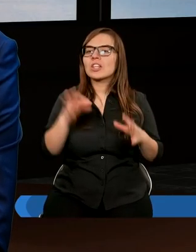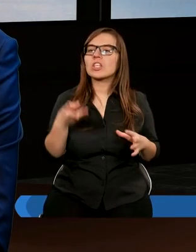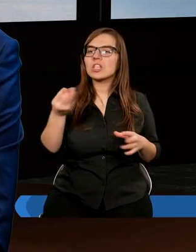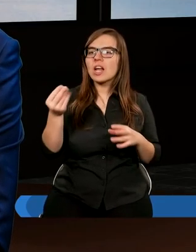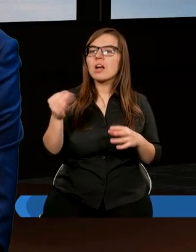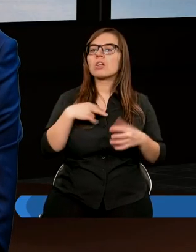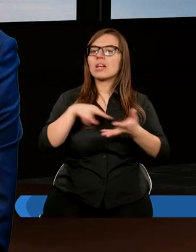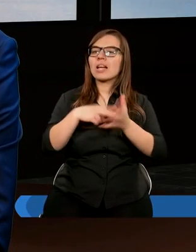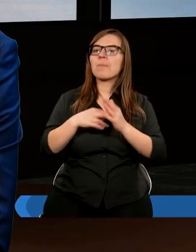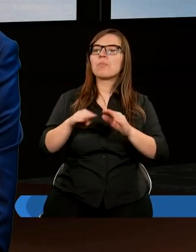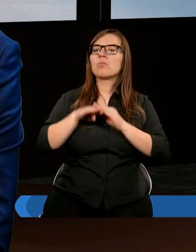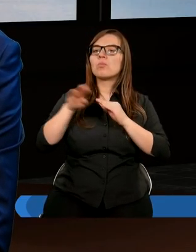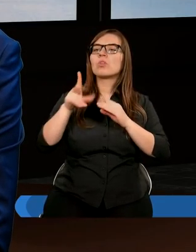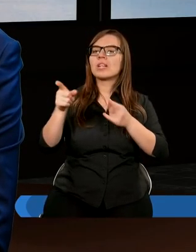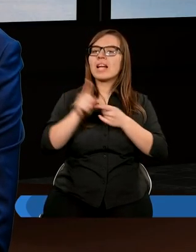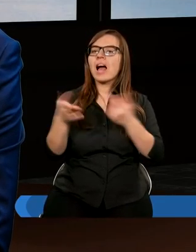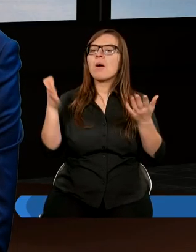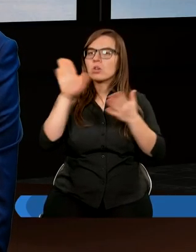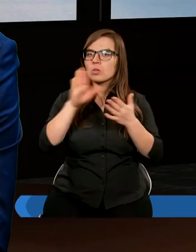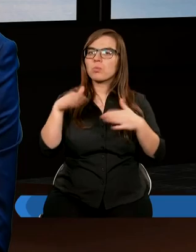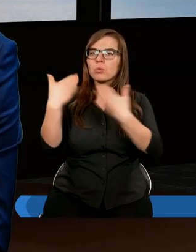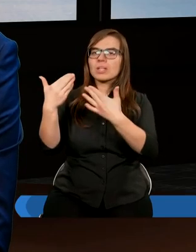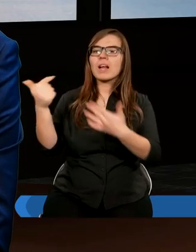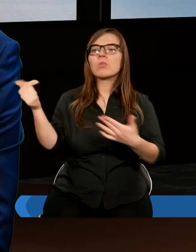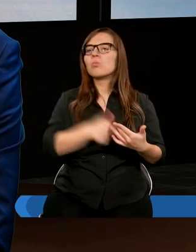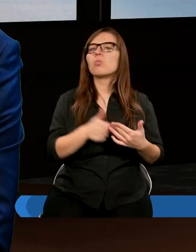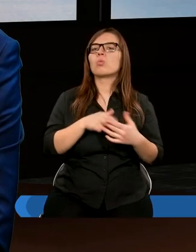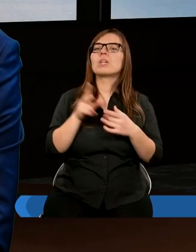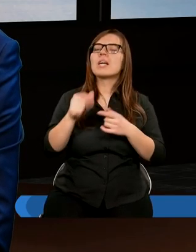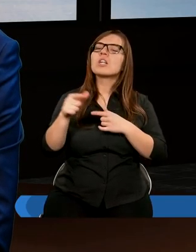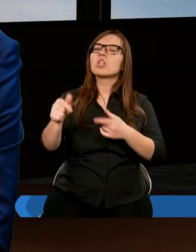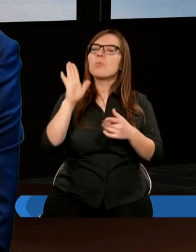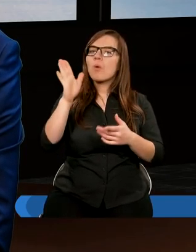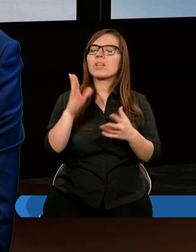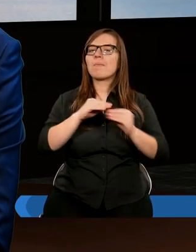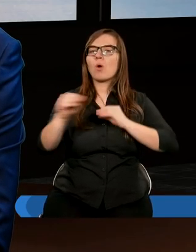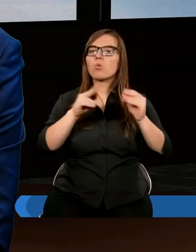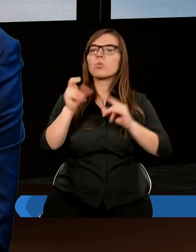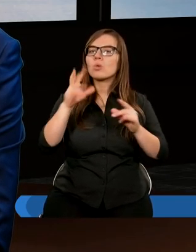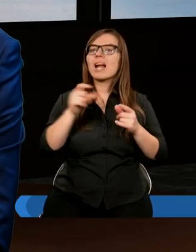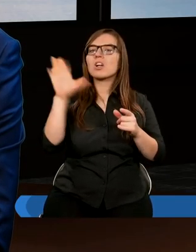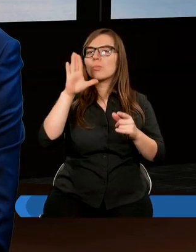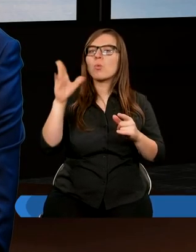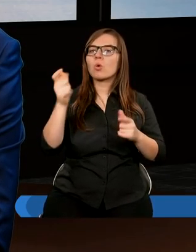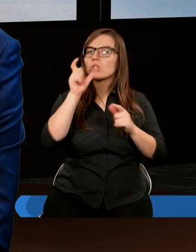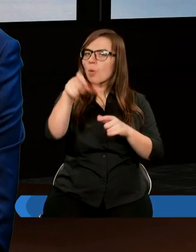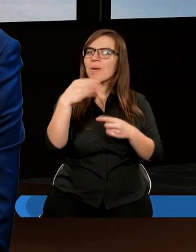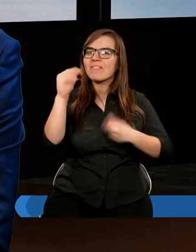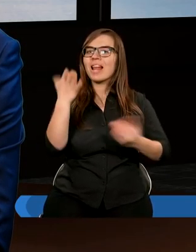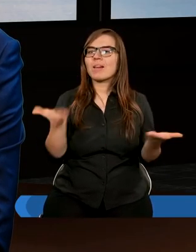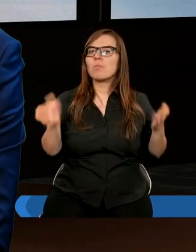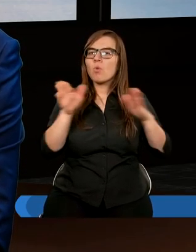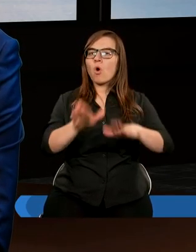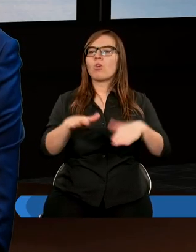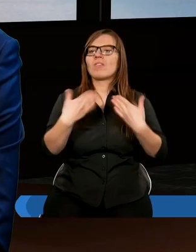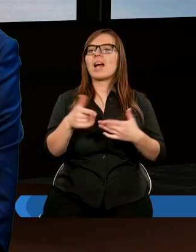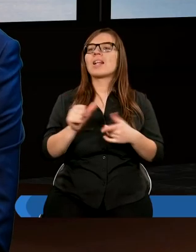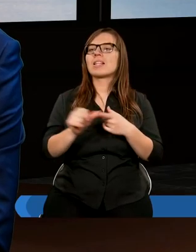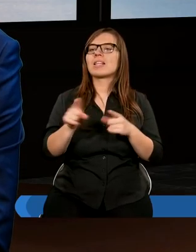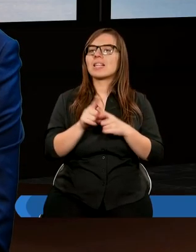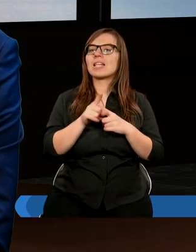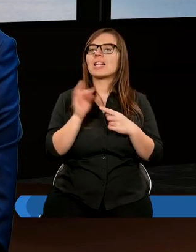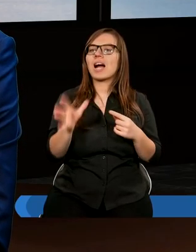tym momencie naturalnie Panu błogosławi, że z tych pieniędzy, prawda, coś możemy zrobić. I zobaczcie, jest